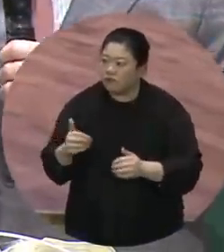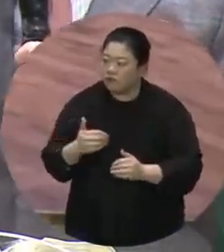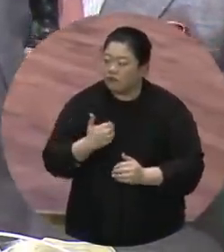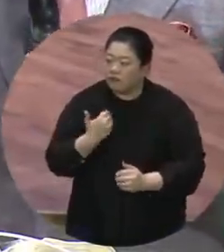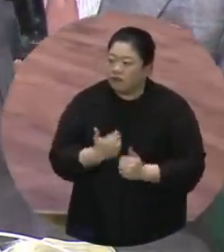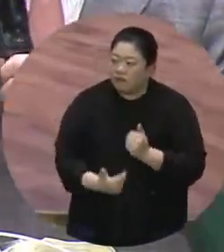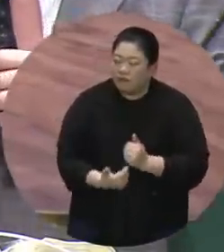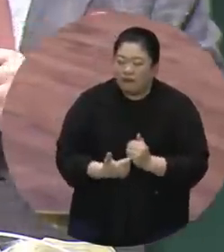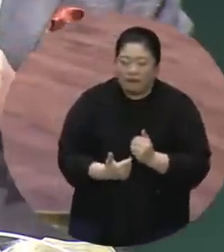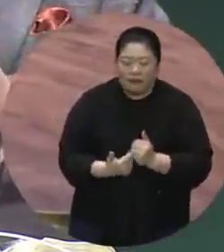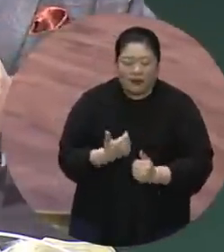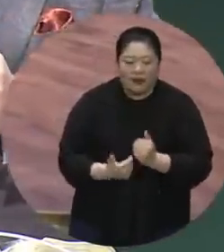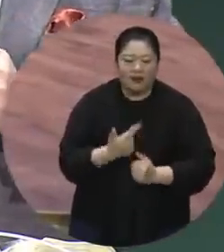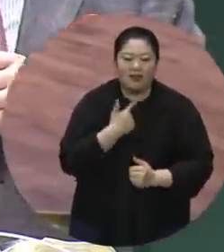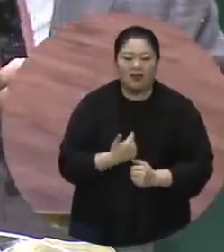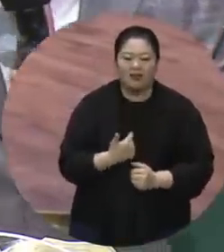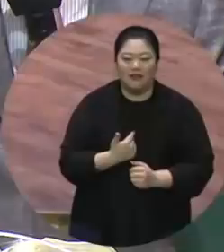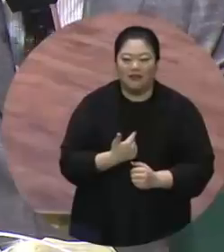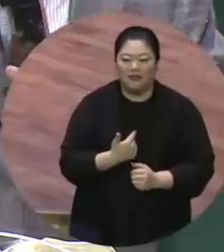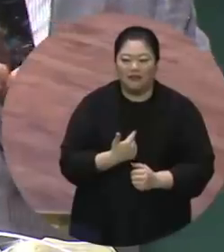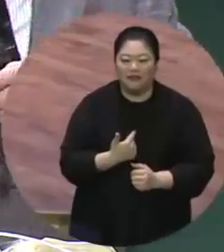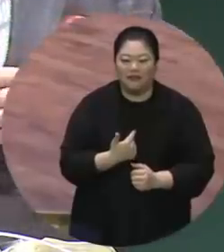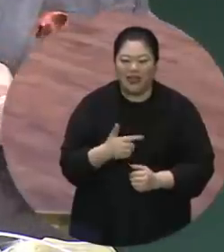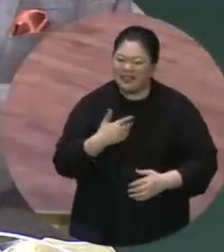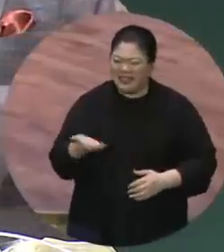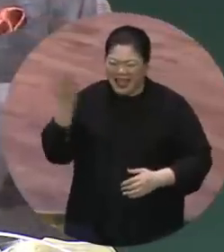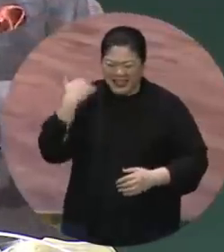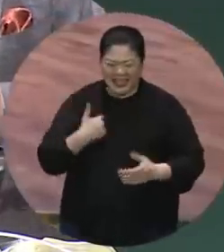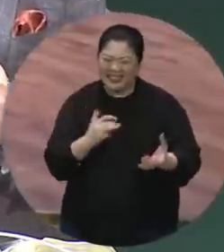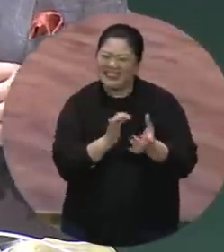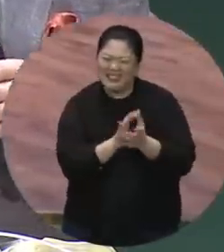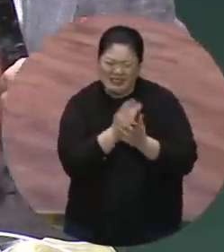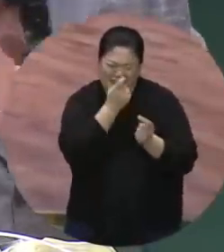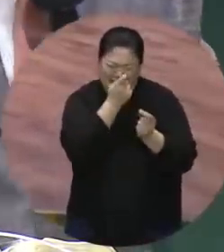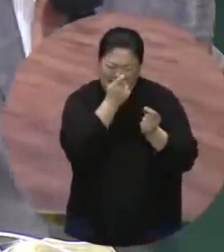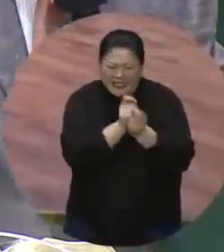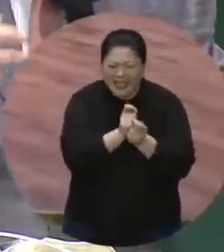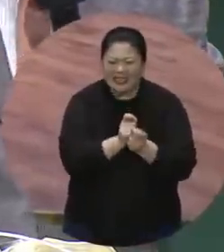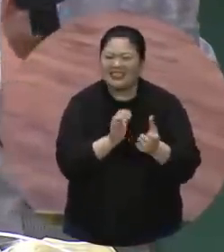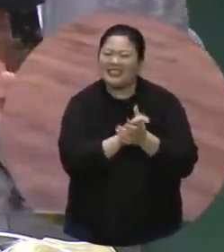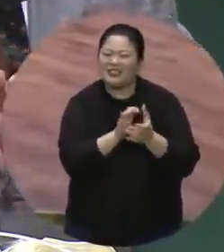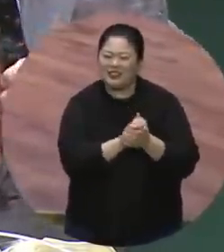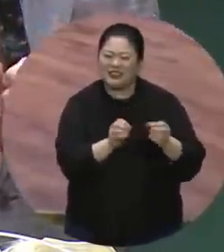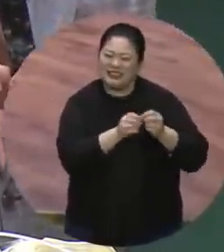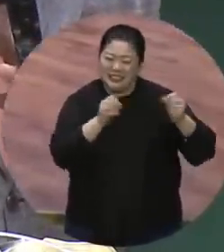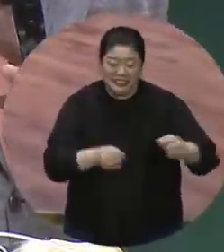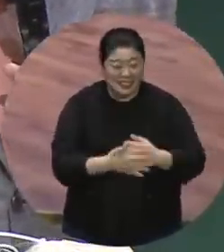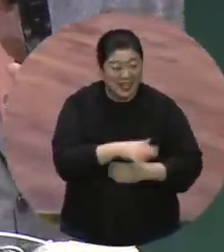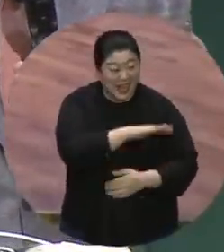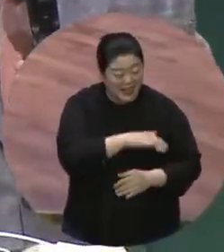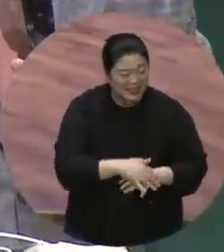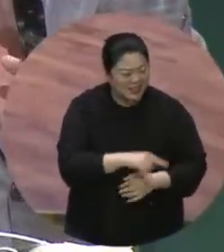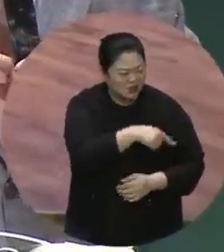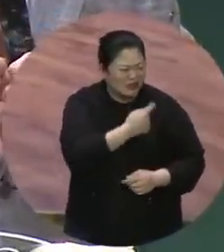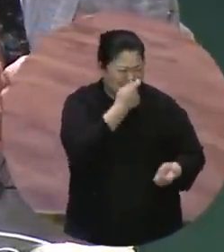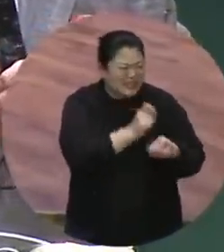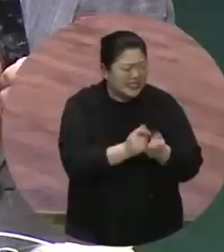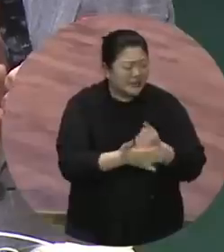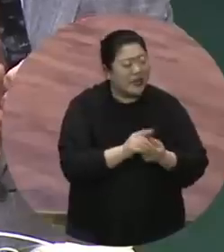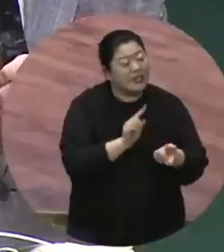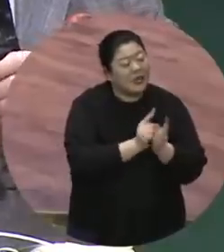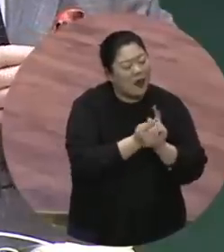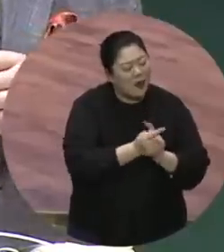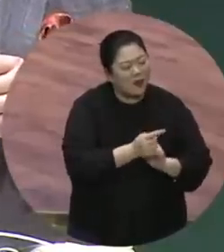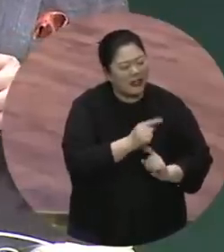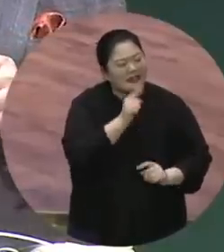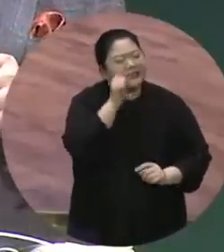그래서 남들에게 우리 친한 친구끼리 우리 장점은 다 아니까 단점만 서로 이야기해 주기를 하자. 친하니까. 그래야 서로